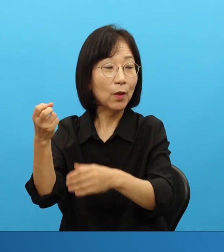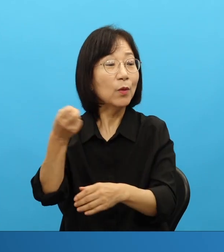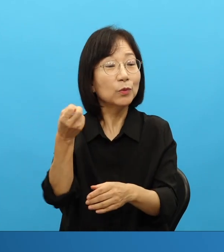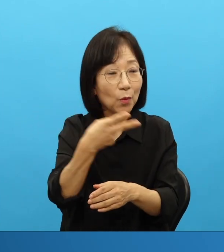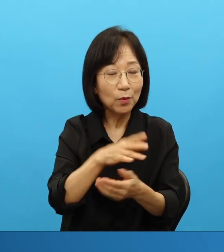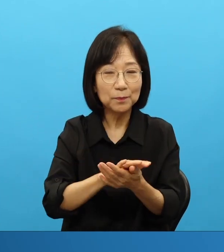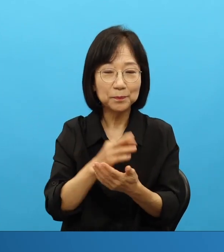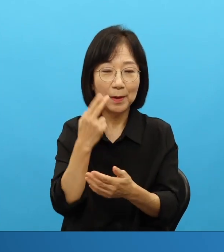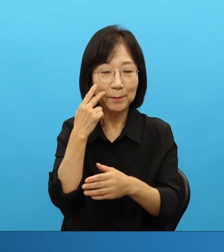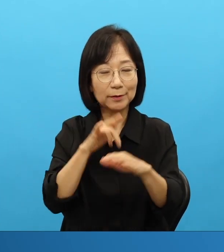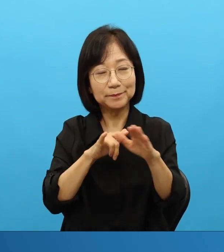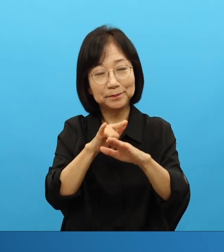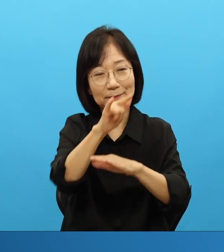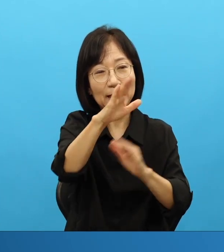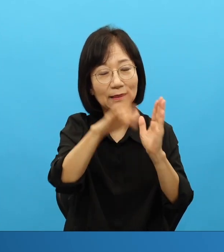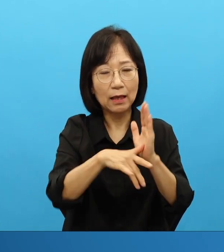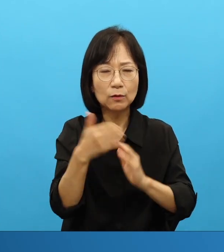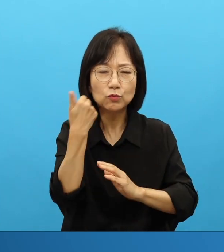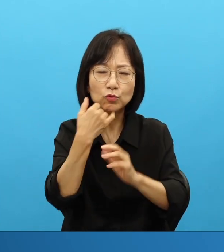이